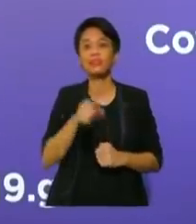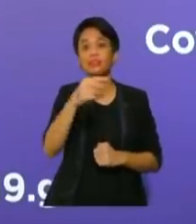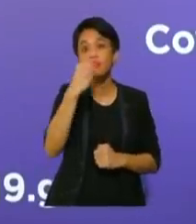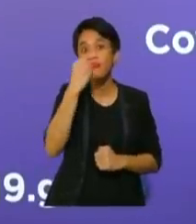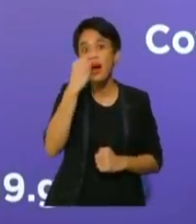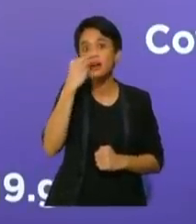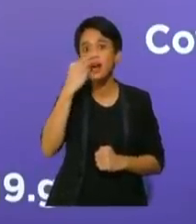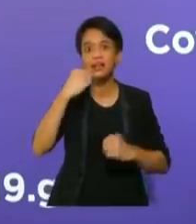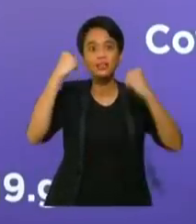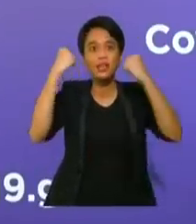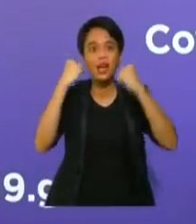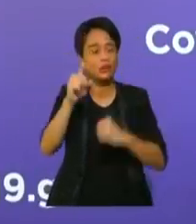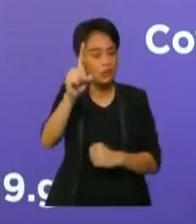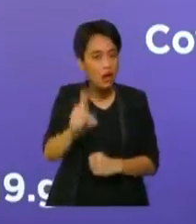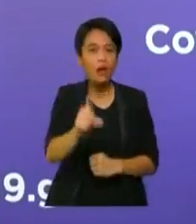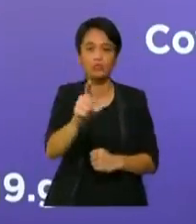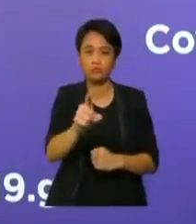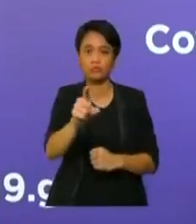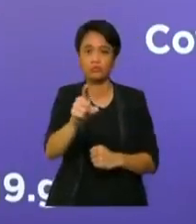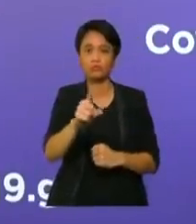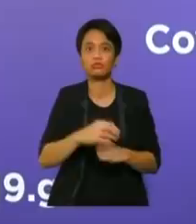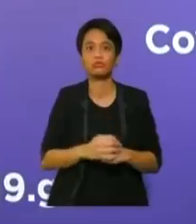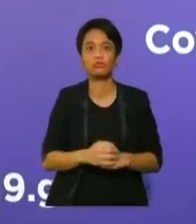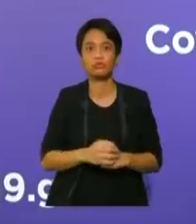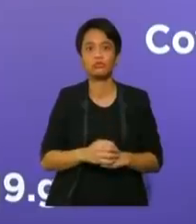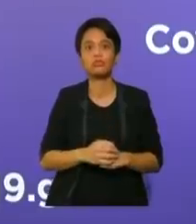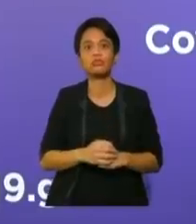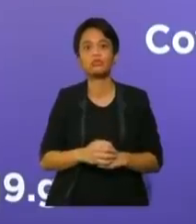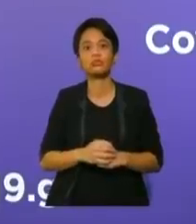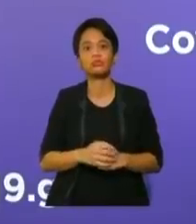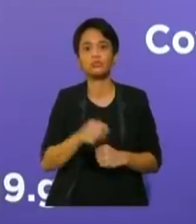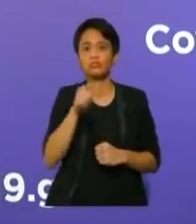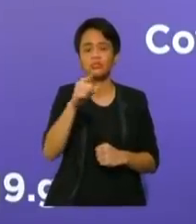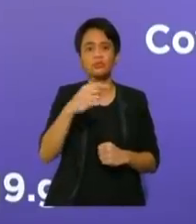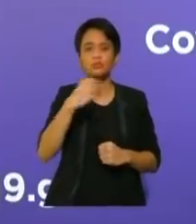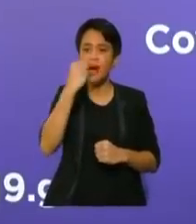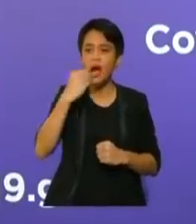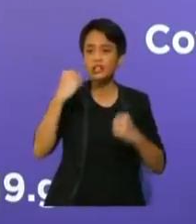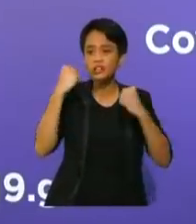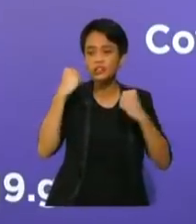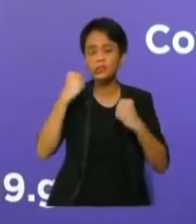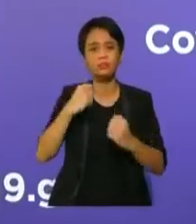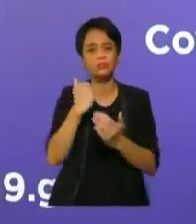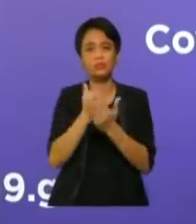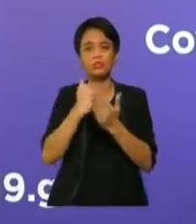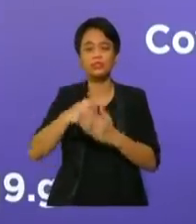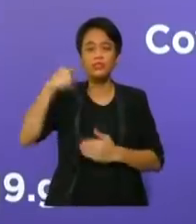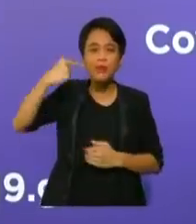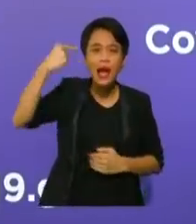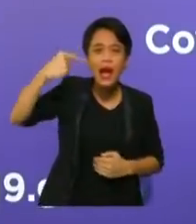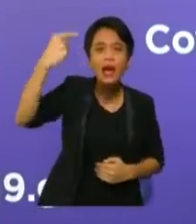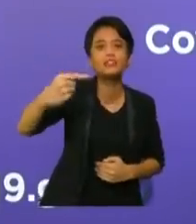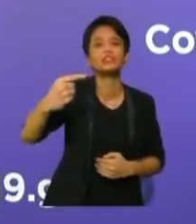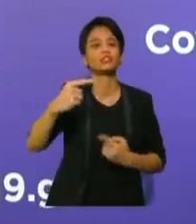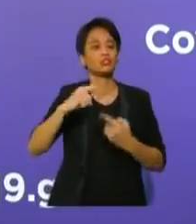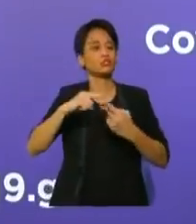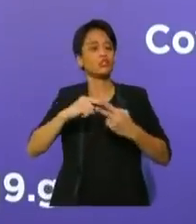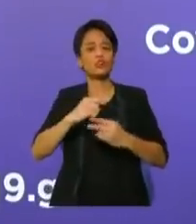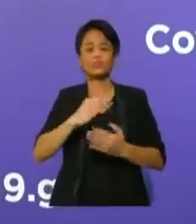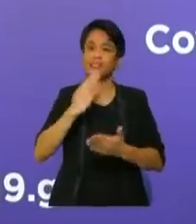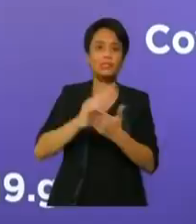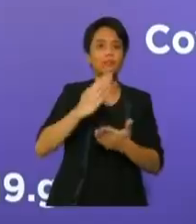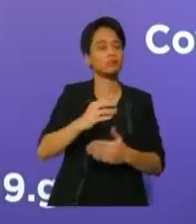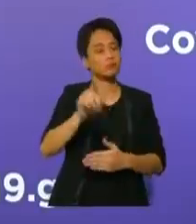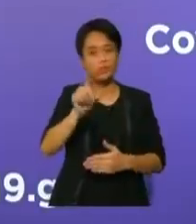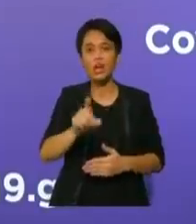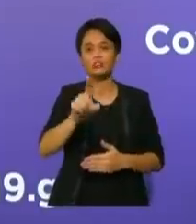juga harus kita penuhi. Lakukan ini semuanya dengan rutin disiplin. Sekali lagi,